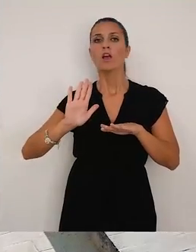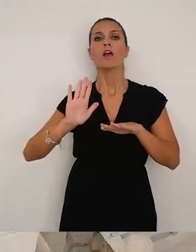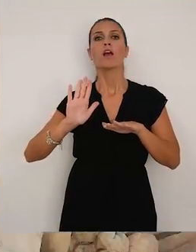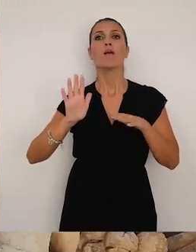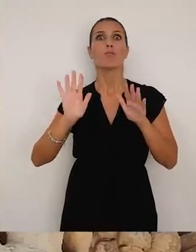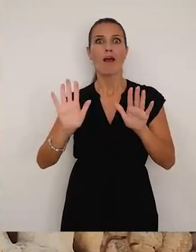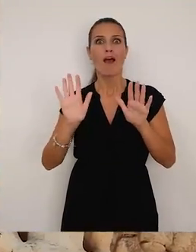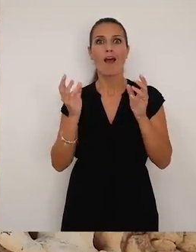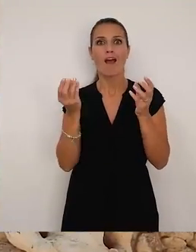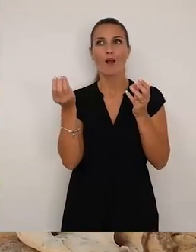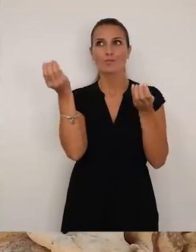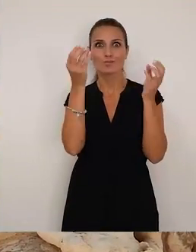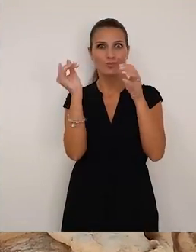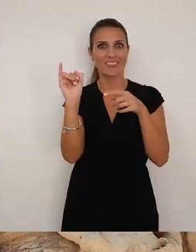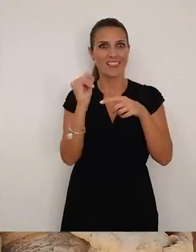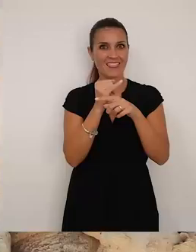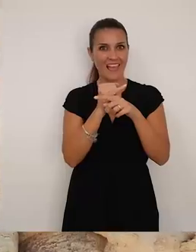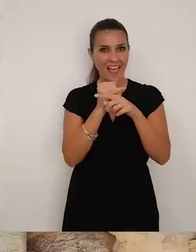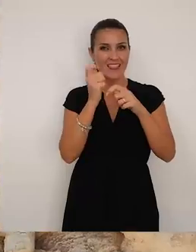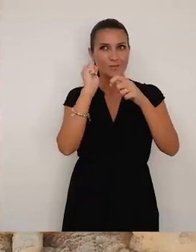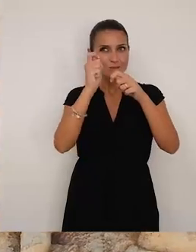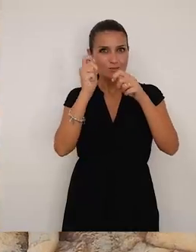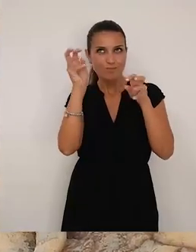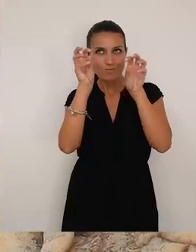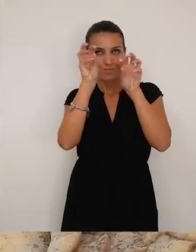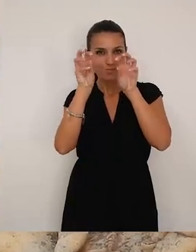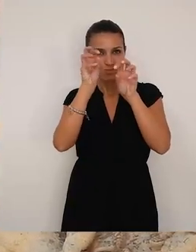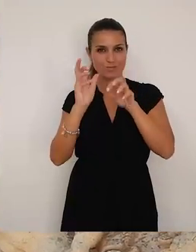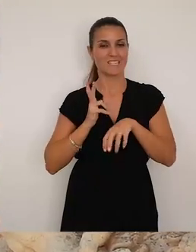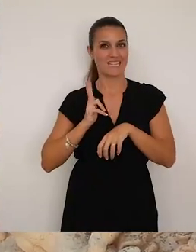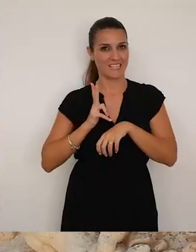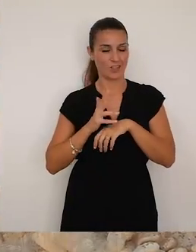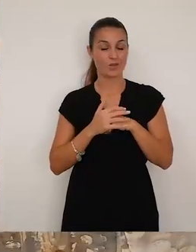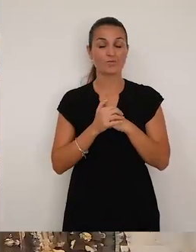alla ineccepibile destrezza dei maestri scalpellini salentini.